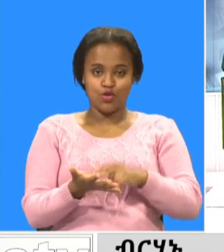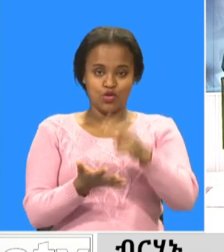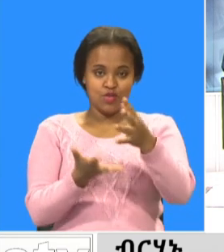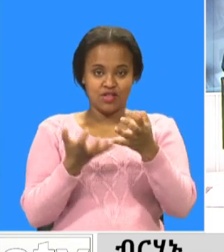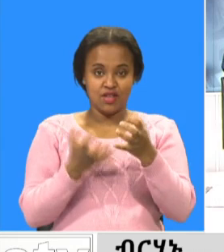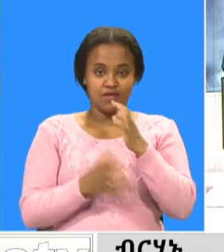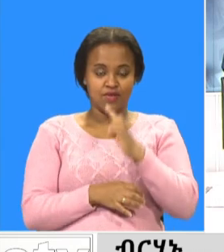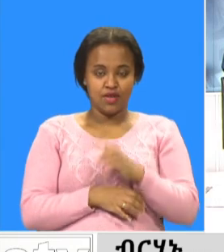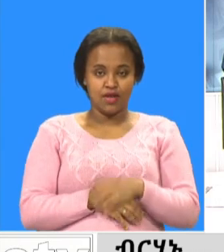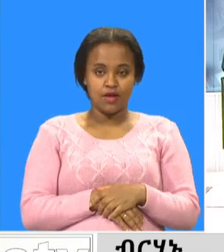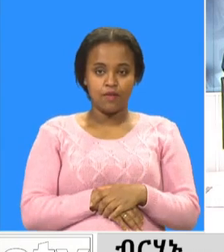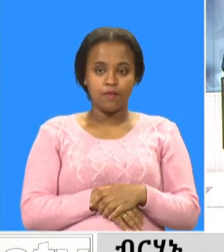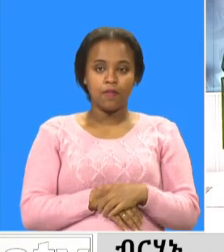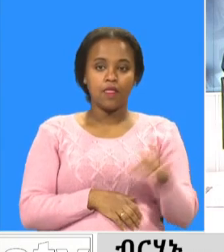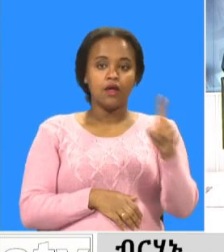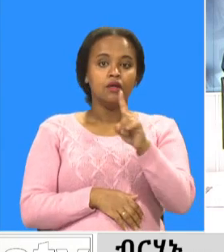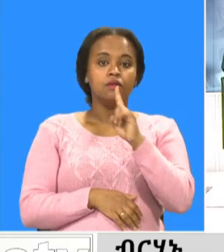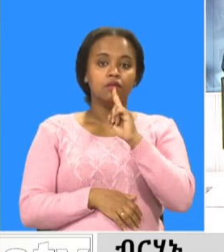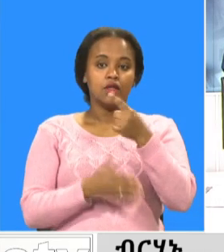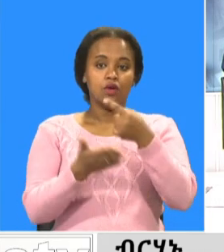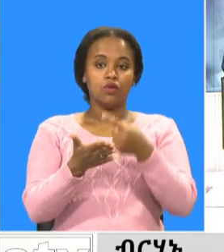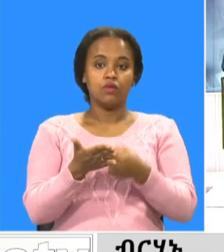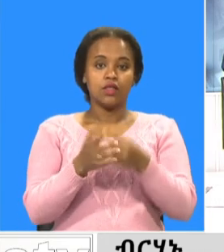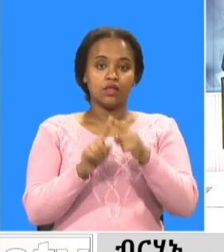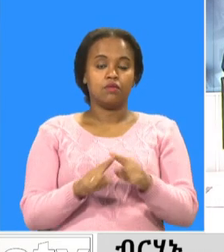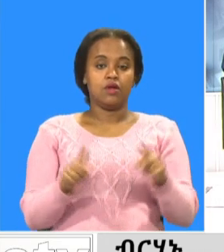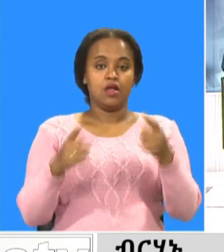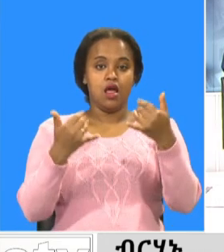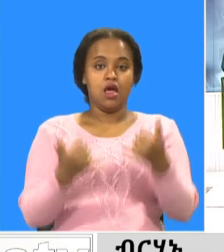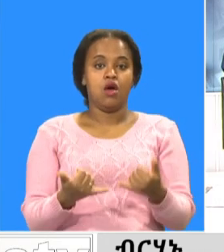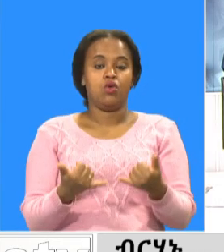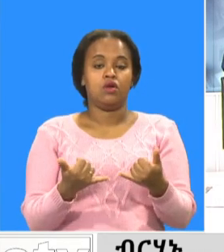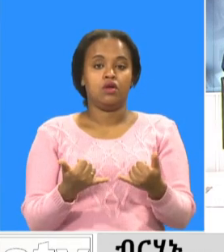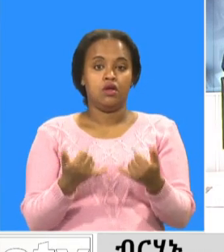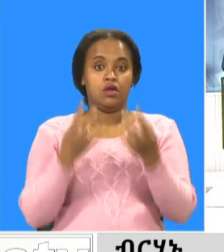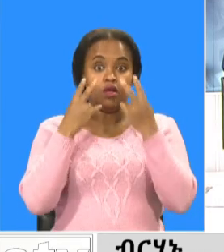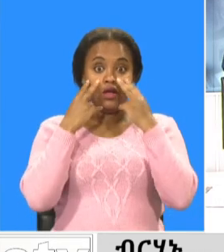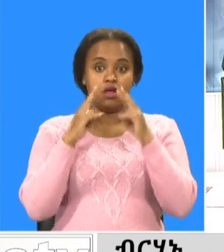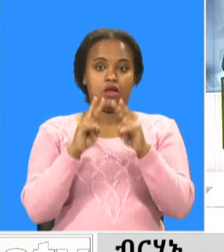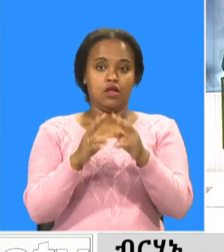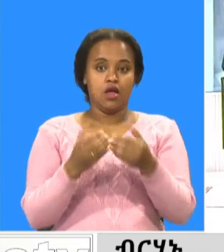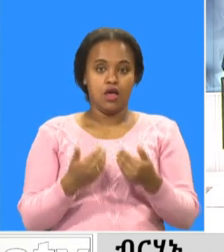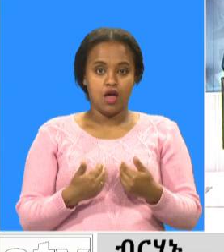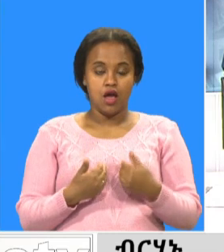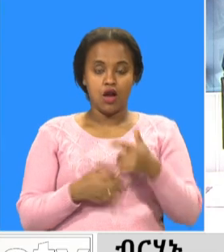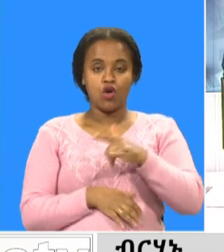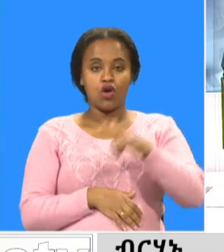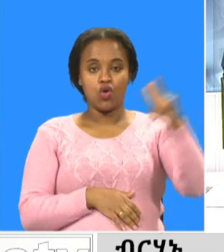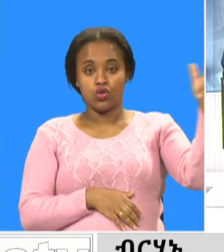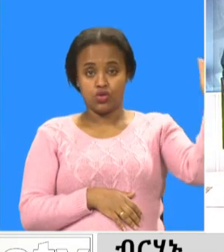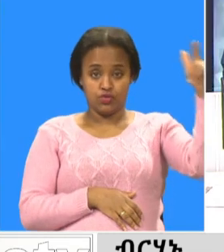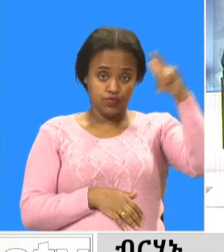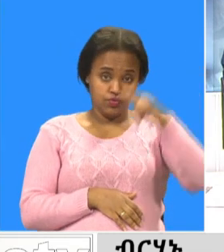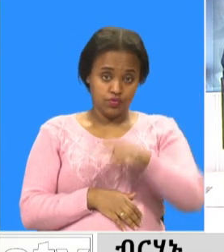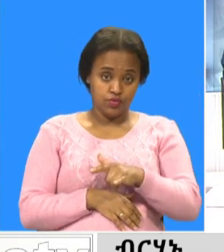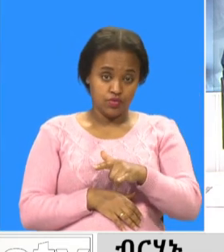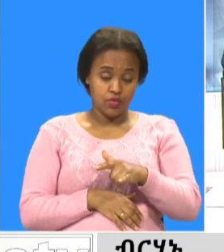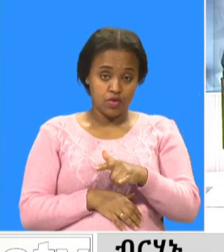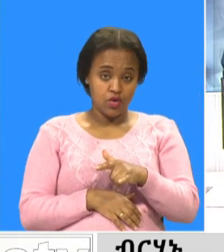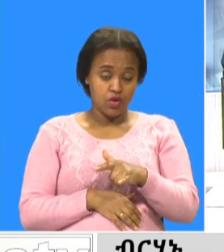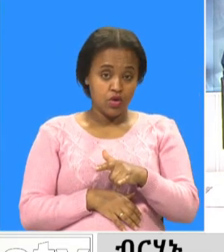ነው። ምንድን ነው በዚህ በተለይ አሁን እየታየ ያለው ይሄ ከውጭ የሚገቡ